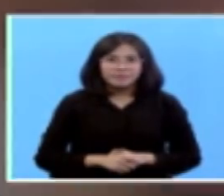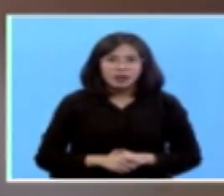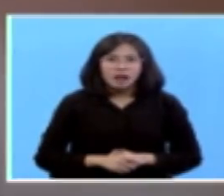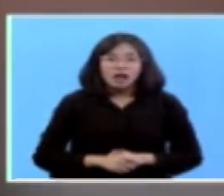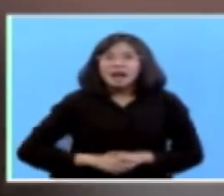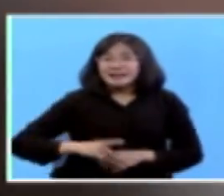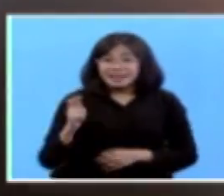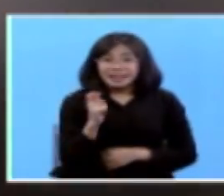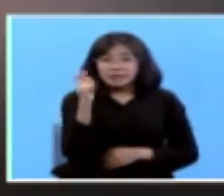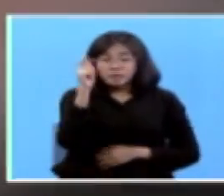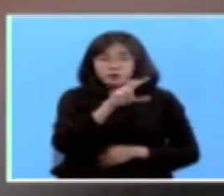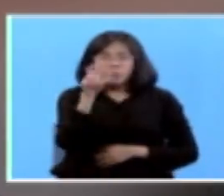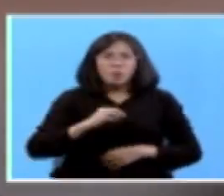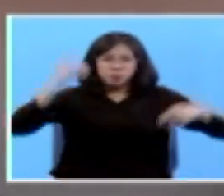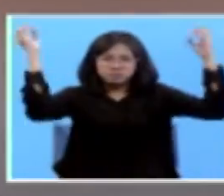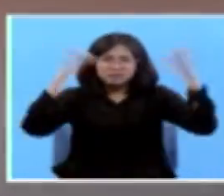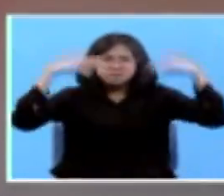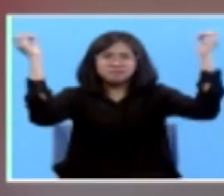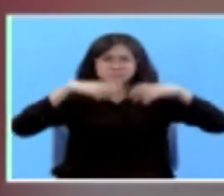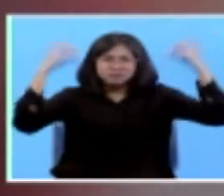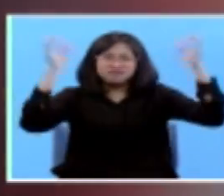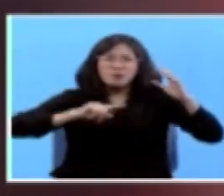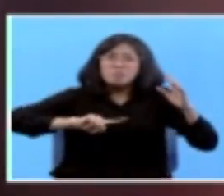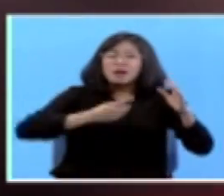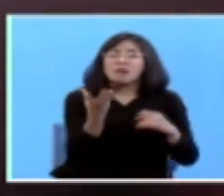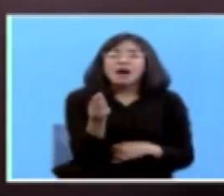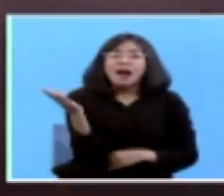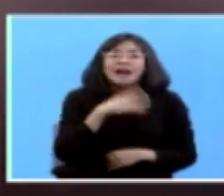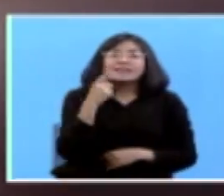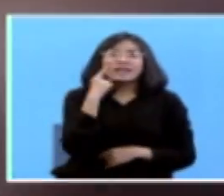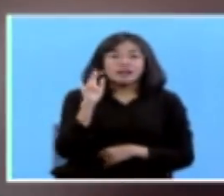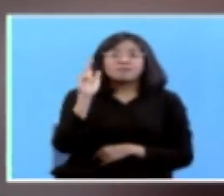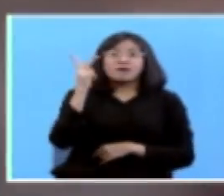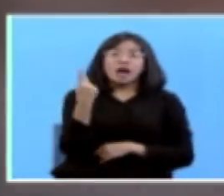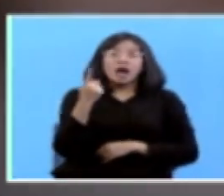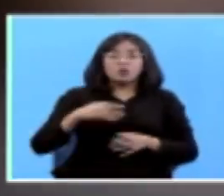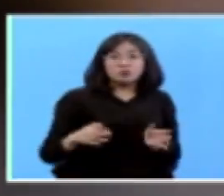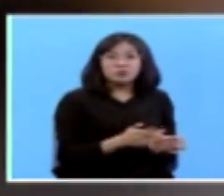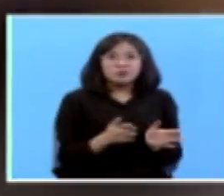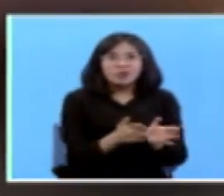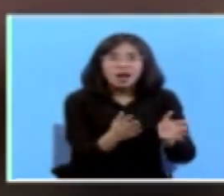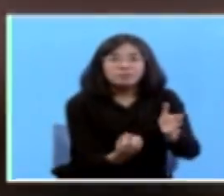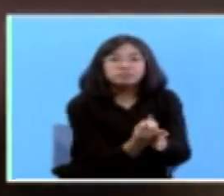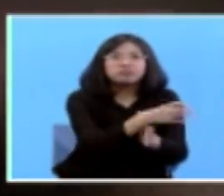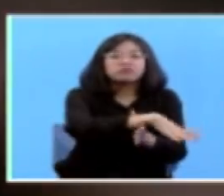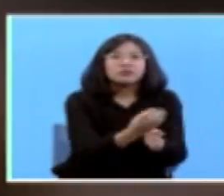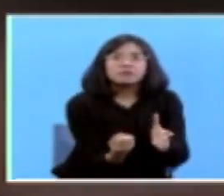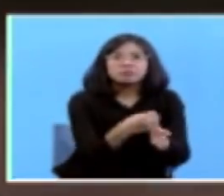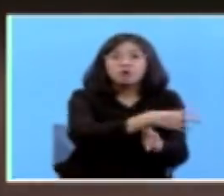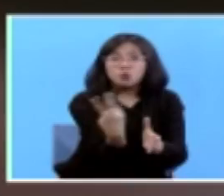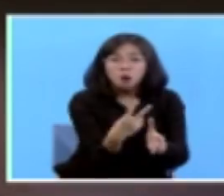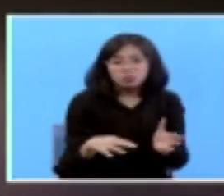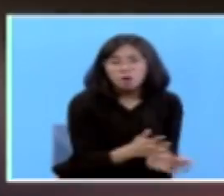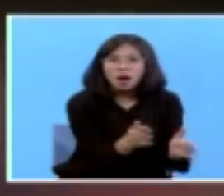Hujan deras yang mengguyur Tasikmalaya, Jawa Barat sepanjang Selasa kemarin menyebabkan sungai di Desa Cikupa dan Desa Ciawi